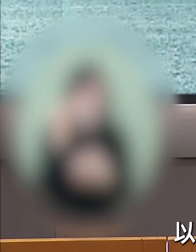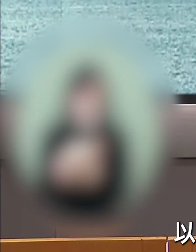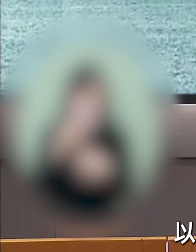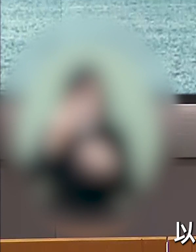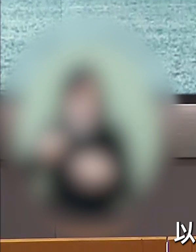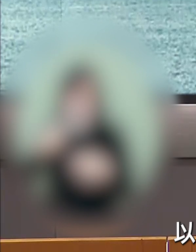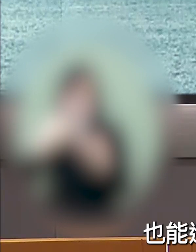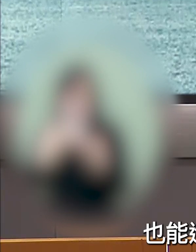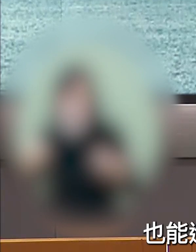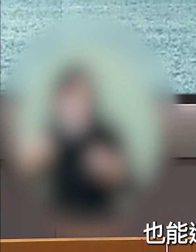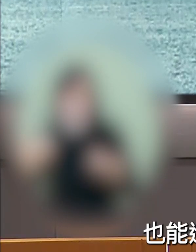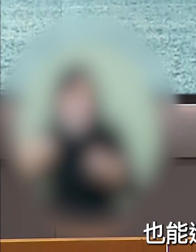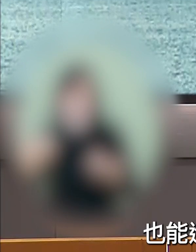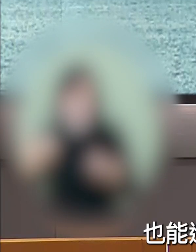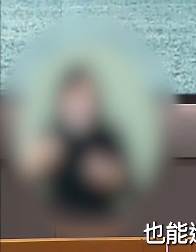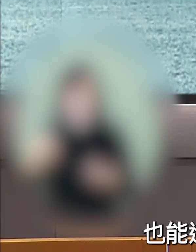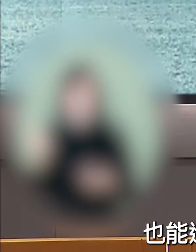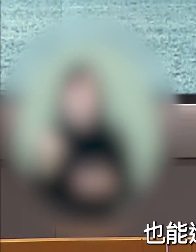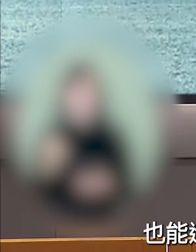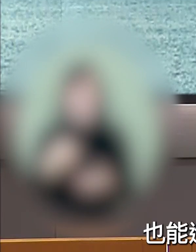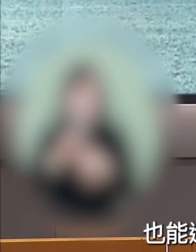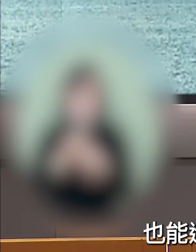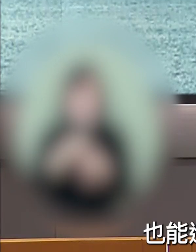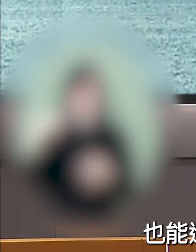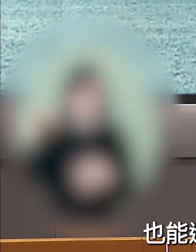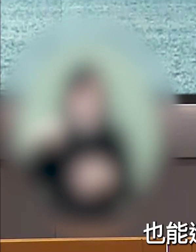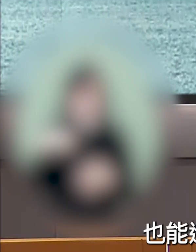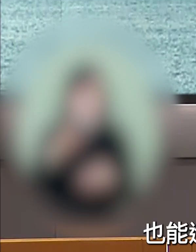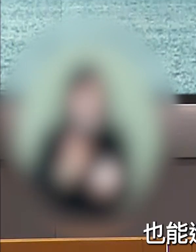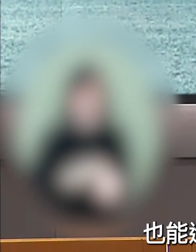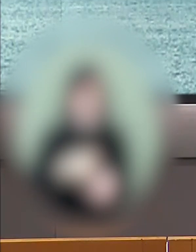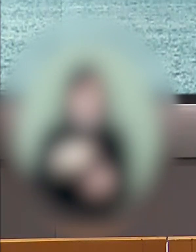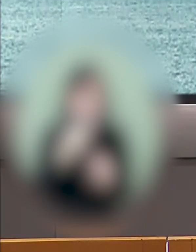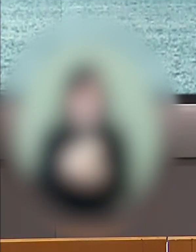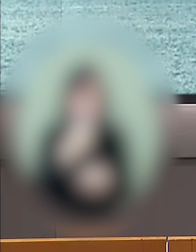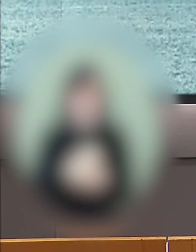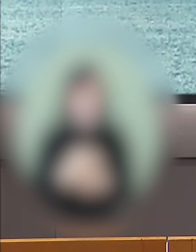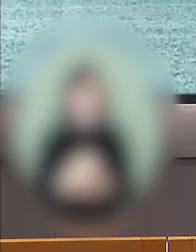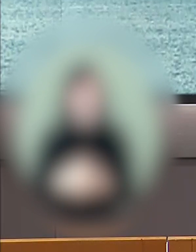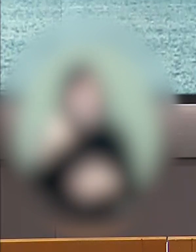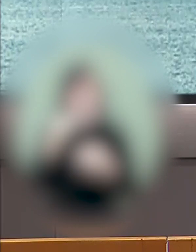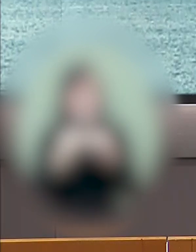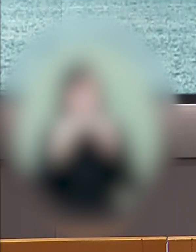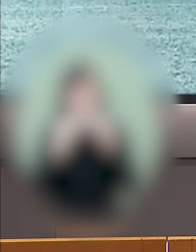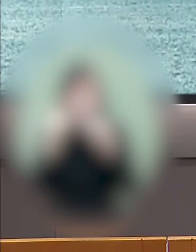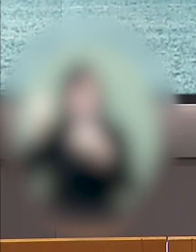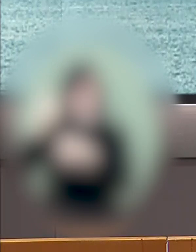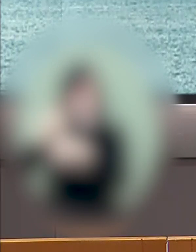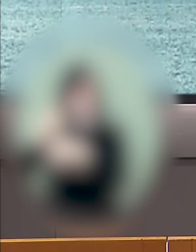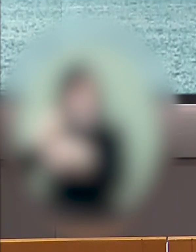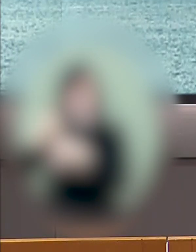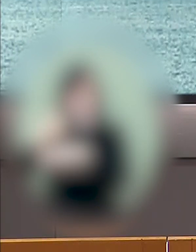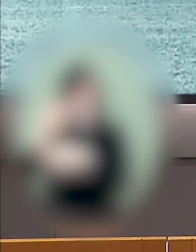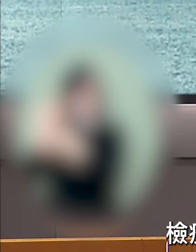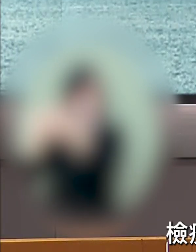早隔離，亦都是進行我們相關的流行病學的跟進工作。 嗱，我哋嘅期望啦，呢個系統咧亦都可以減少